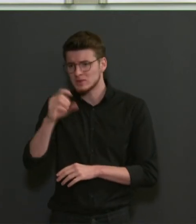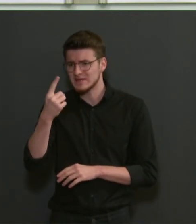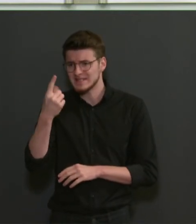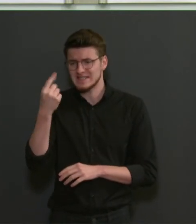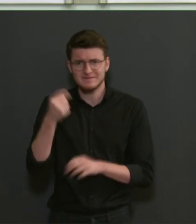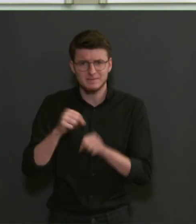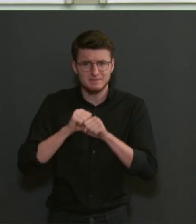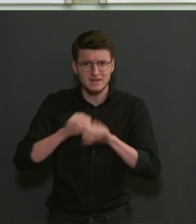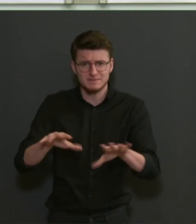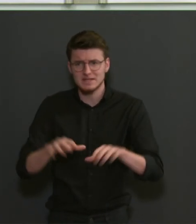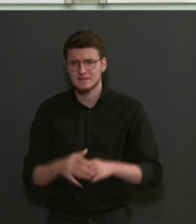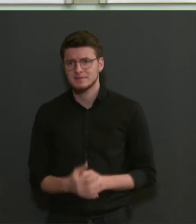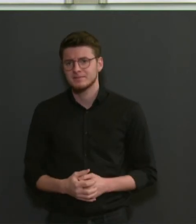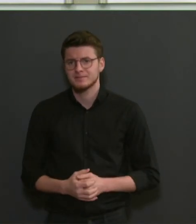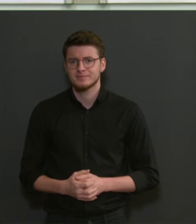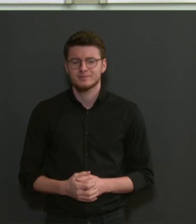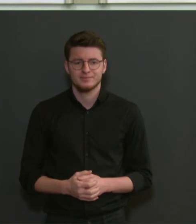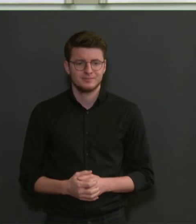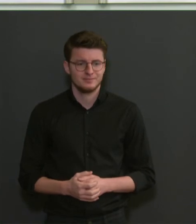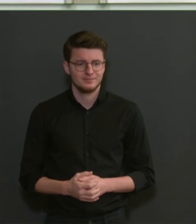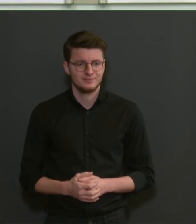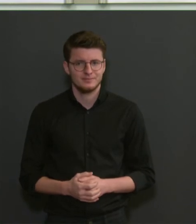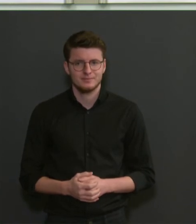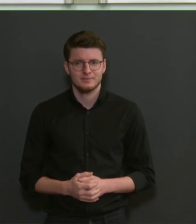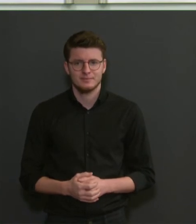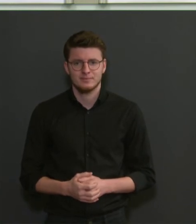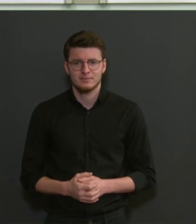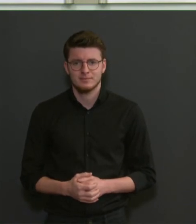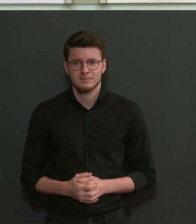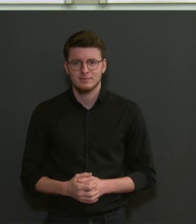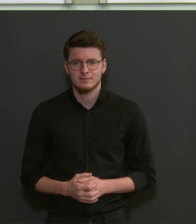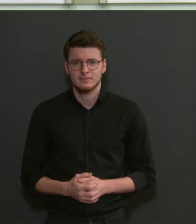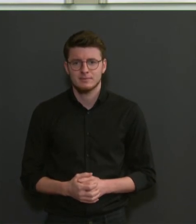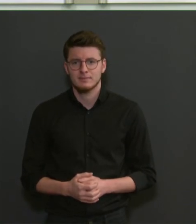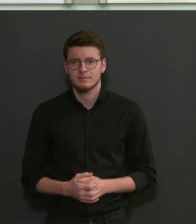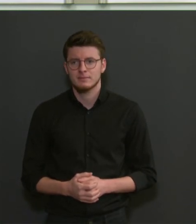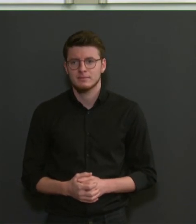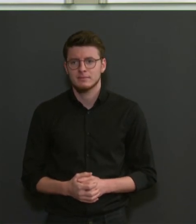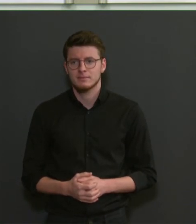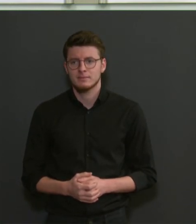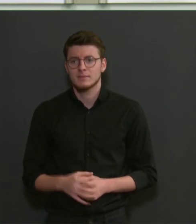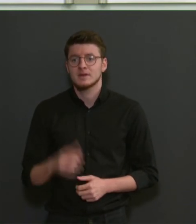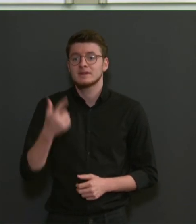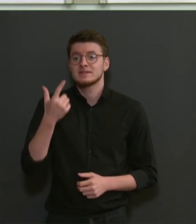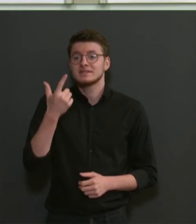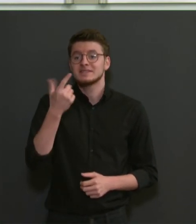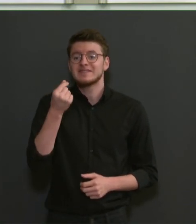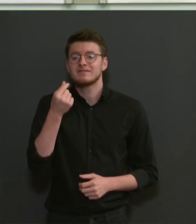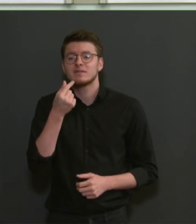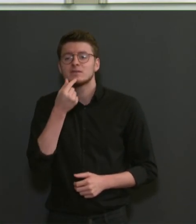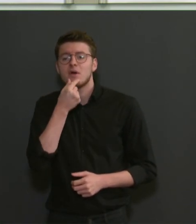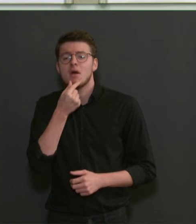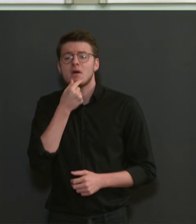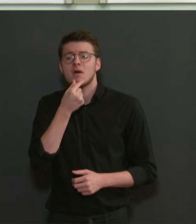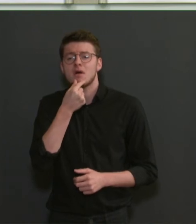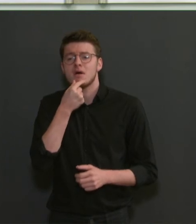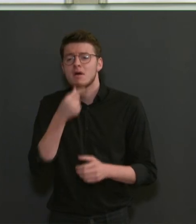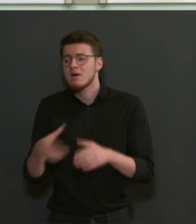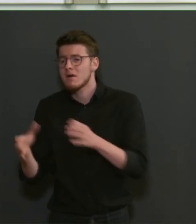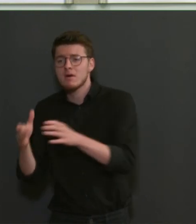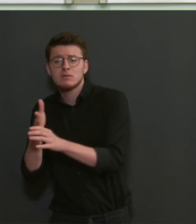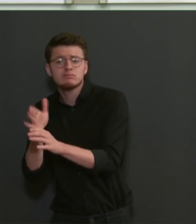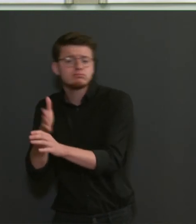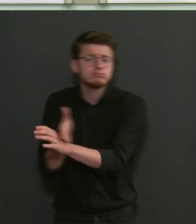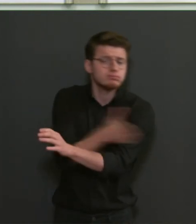Het aantal besmettingen daalt bij alle leeftijdsgroepen onder de 70 jaar. Bij de 70-plussers neemt het